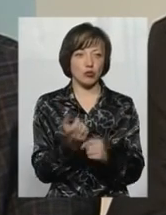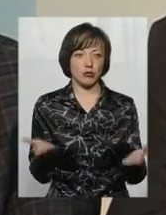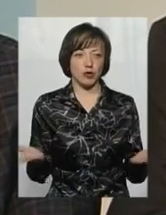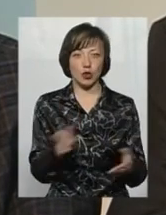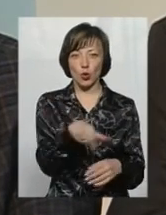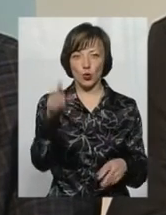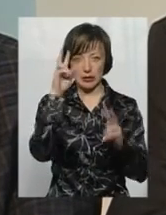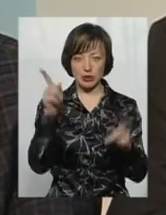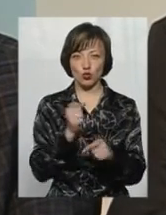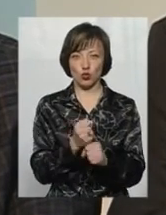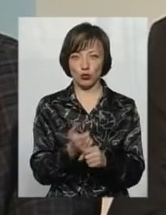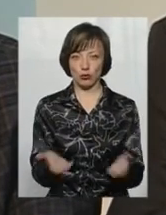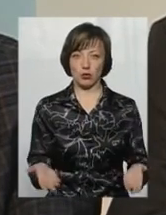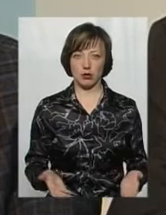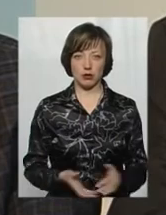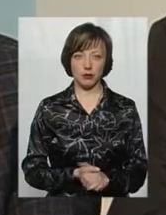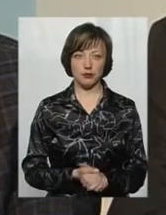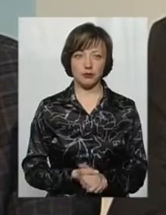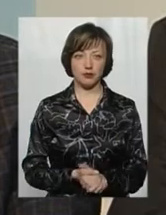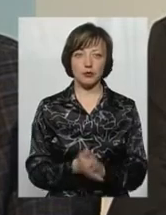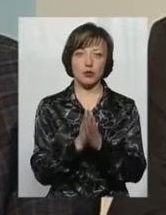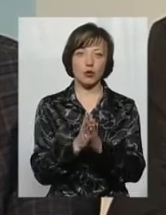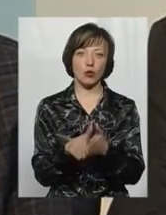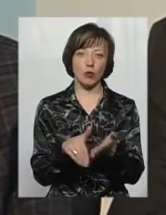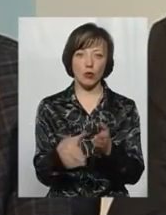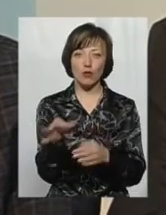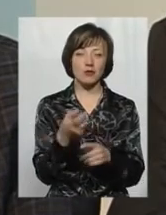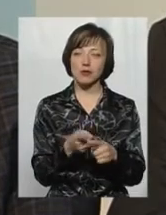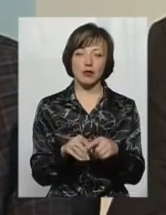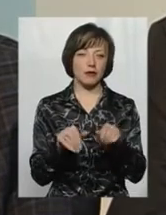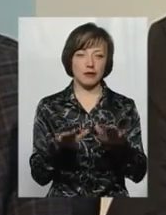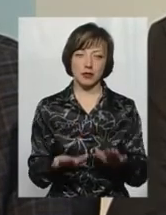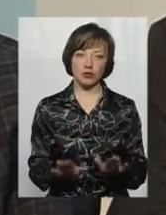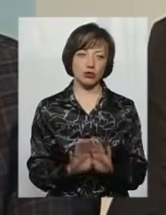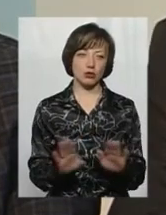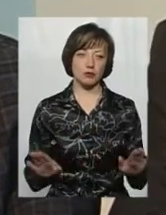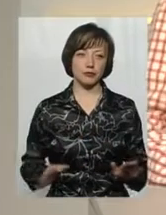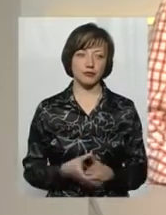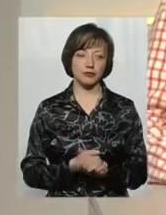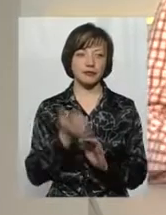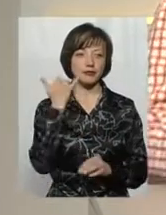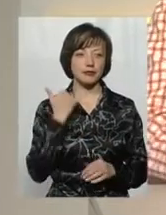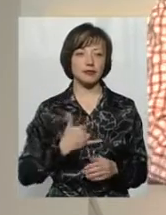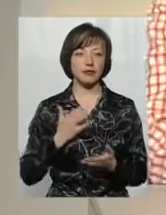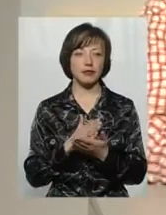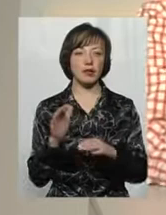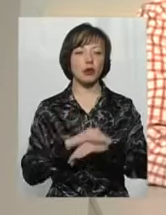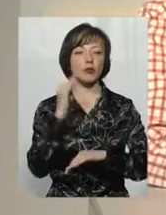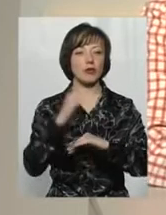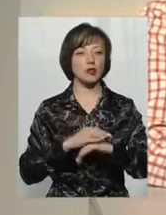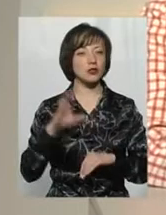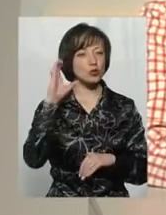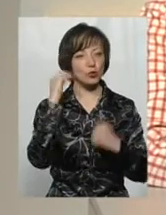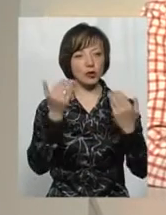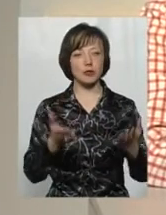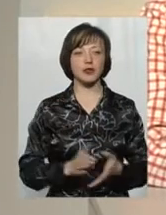знали, що робити. Просили допомоги в області. Це не вирішення питання. Я зрозумів. У нас ще один дзвіночок є. Доброго вечора. Ви